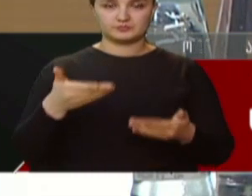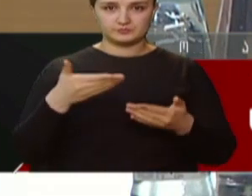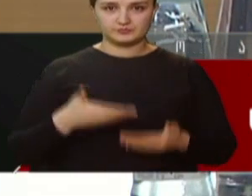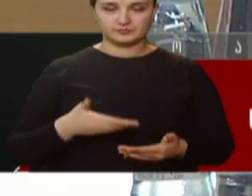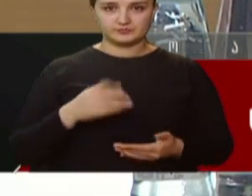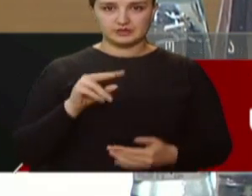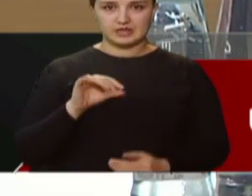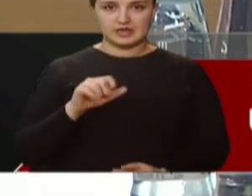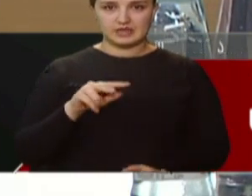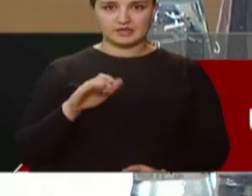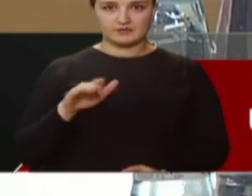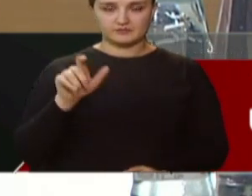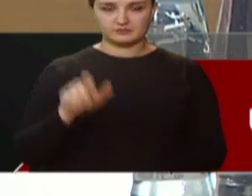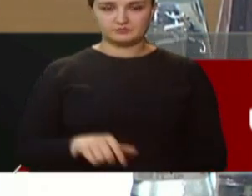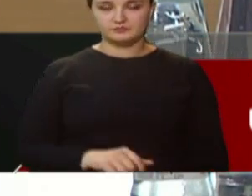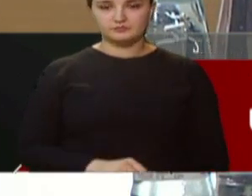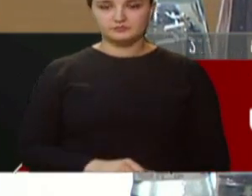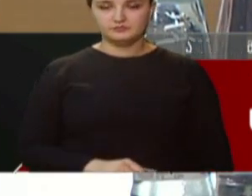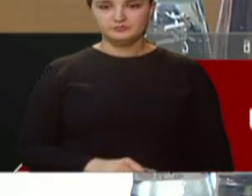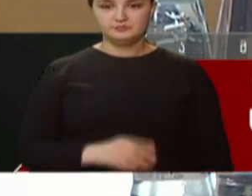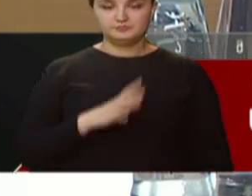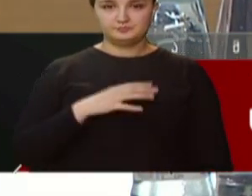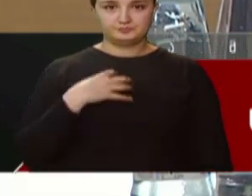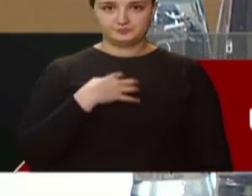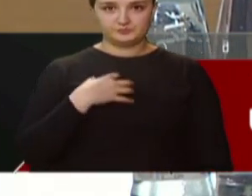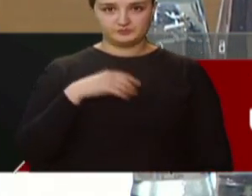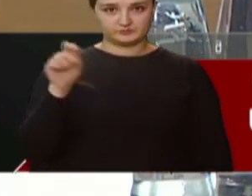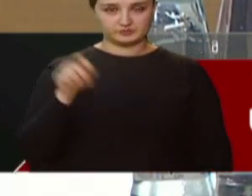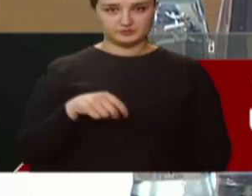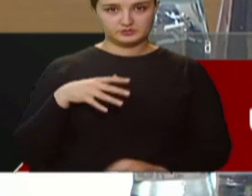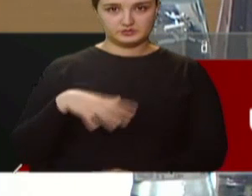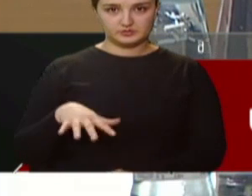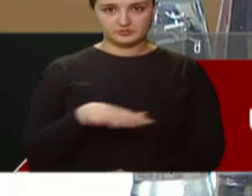ბატონ ილხამ ალიევს. Ეს ხო ძალიან მნიშვნელოვანი ვიზიტი საქართველოში.